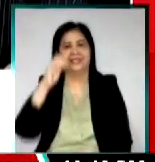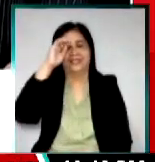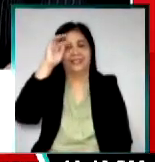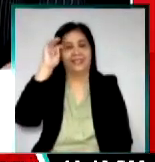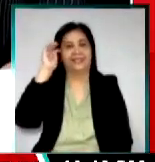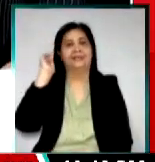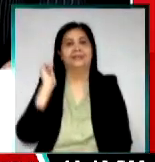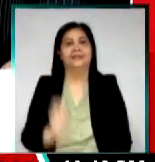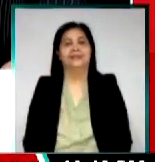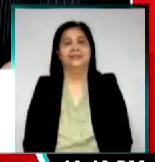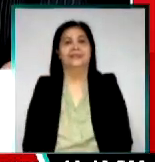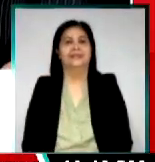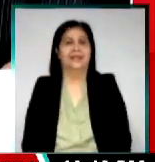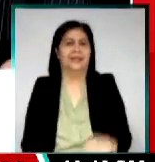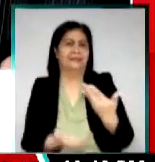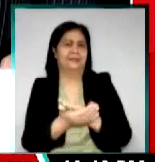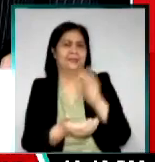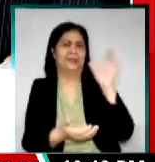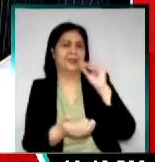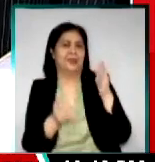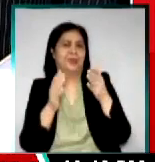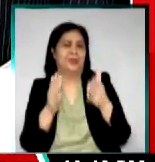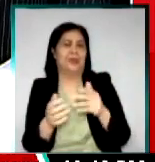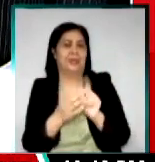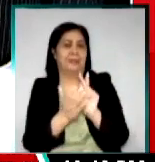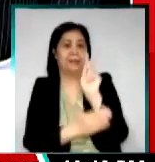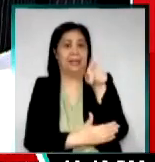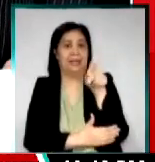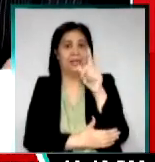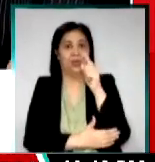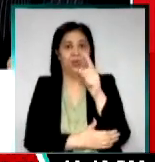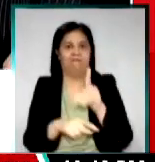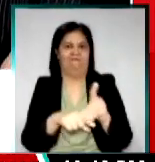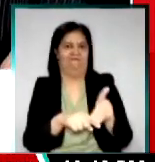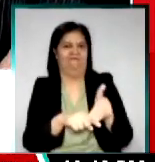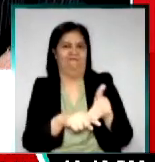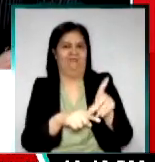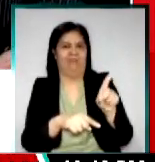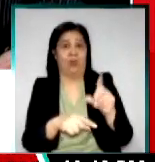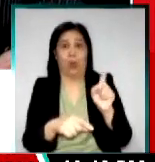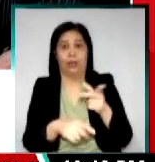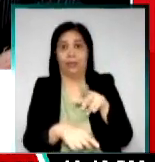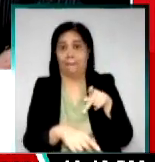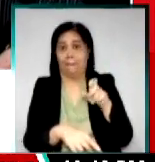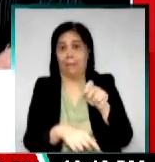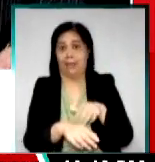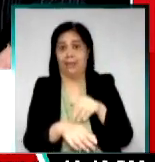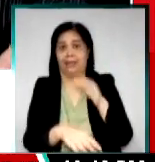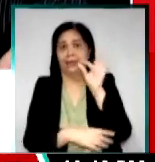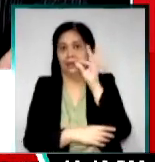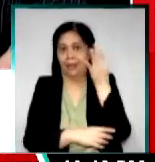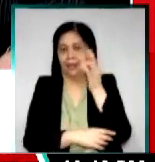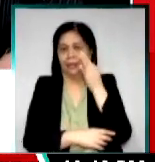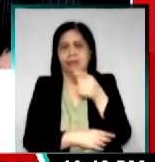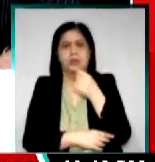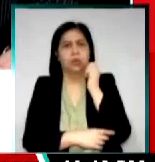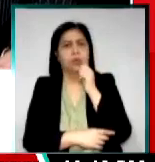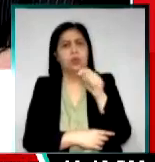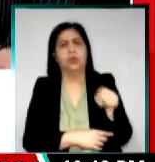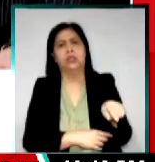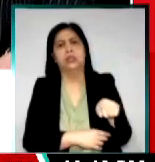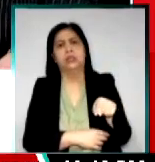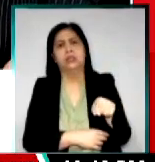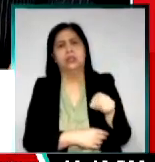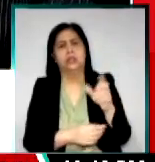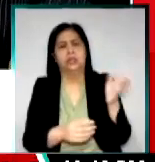May kakaibang paraan ng isang plantito para disiplinahin ang kanyang alagang pusa. Abay, lagi raw kasing natatabig ng